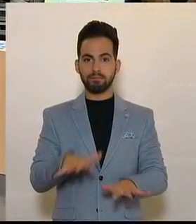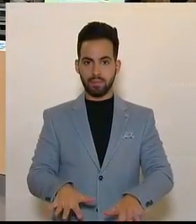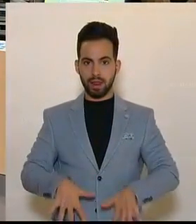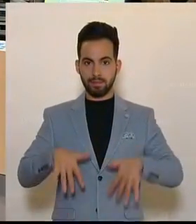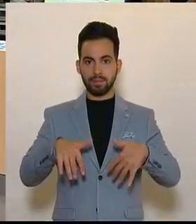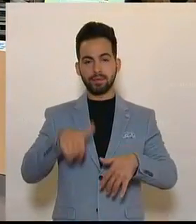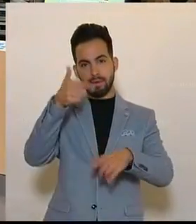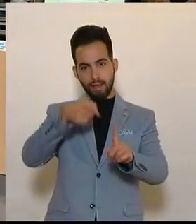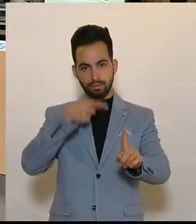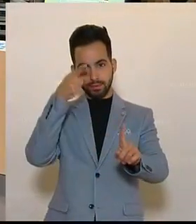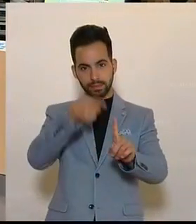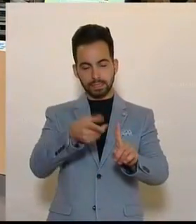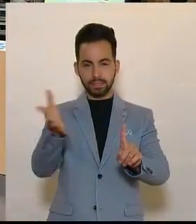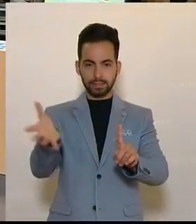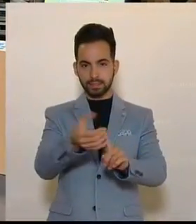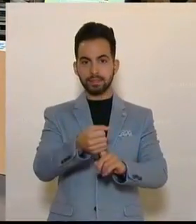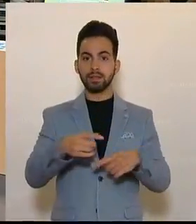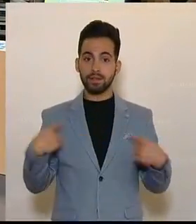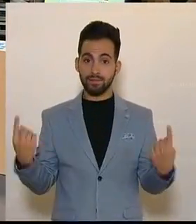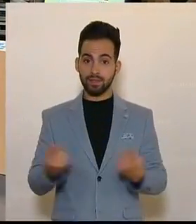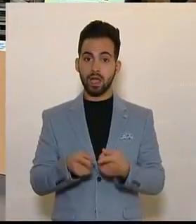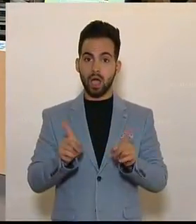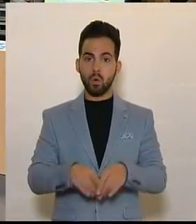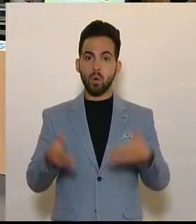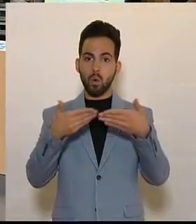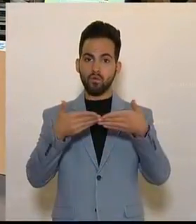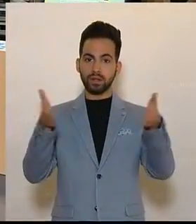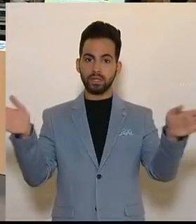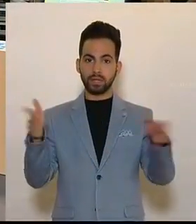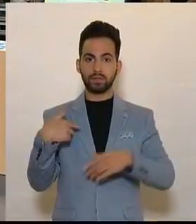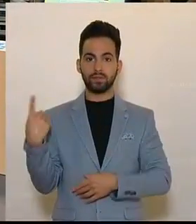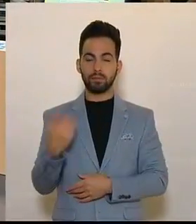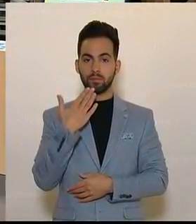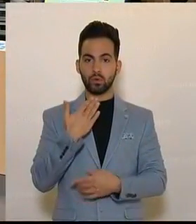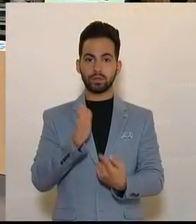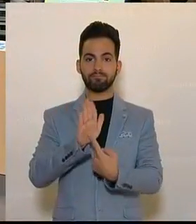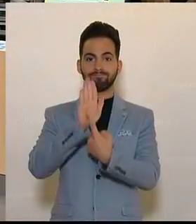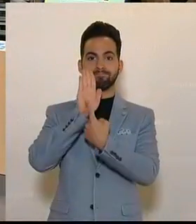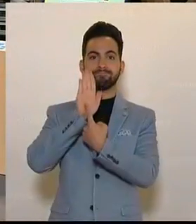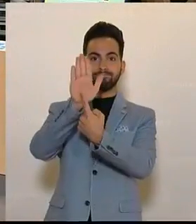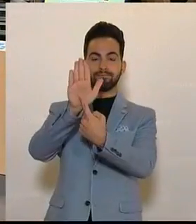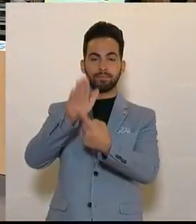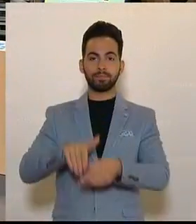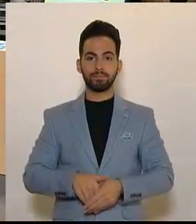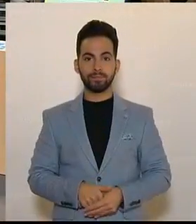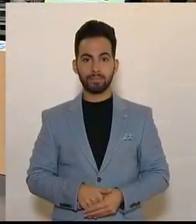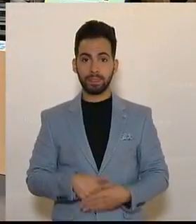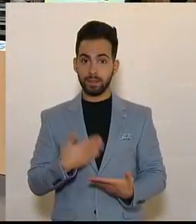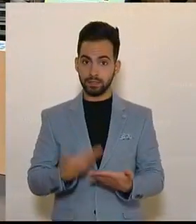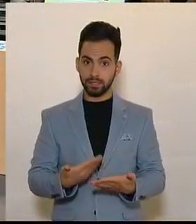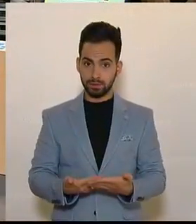soll zumindest behauptet, dass der SPÖ-Abgeordnete Kai-Jan Greiner der gestrige Budgetbeschluss ungültig